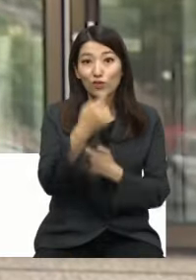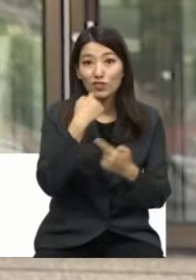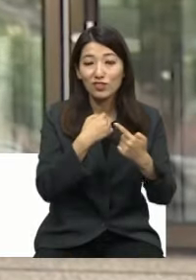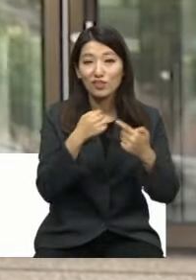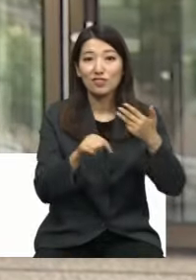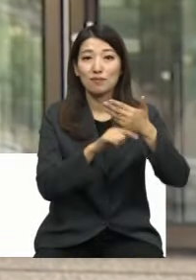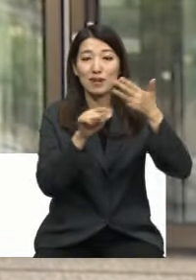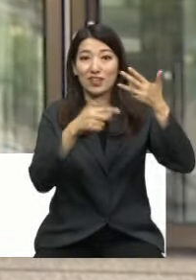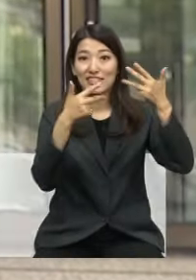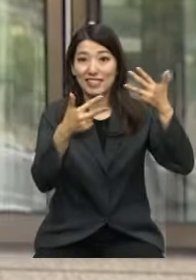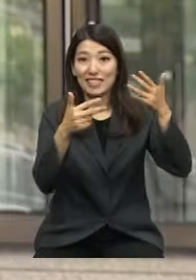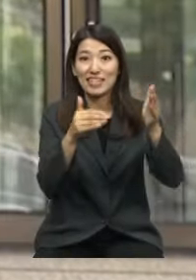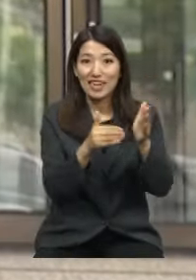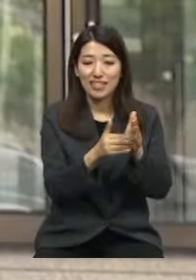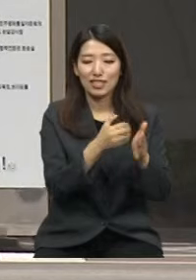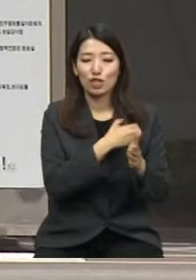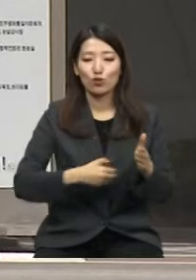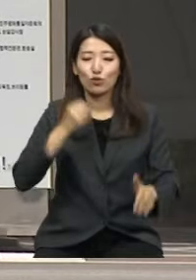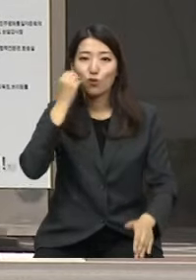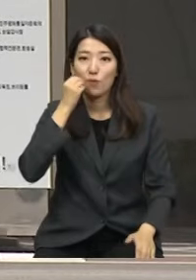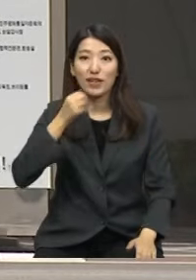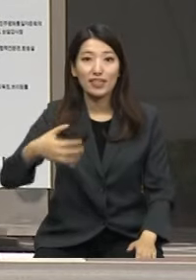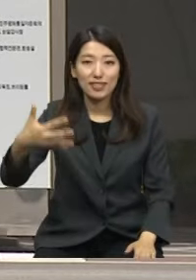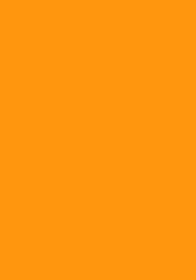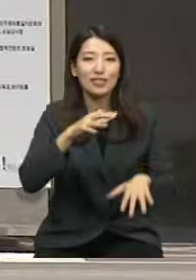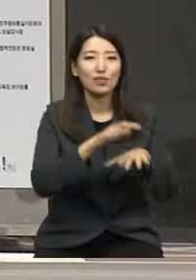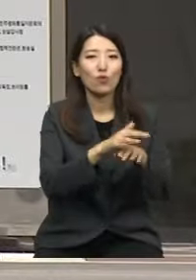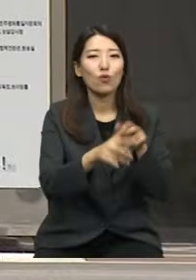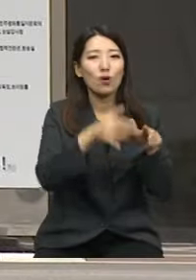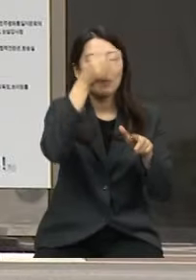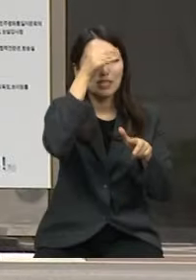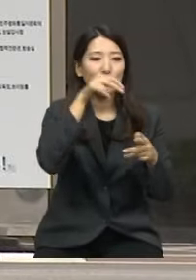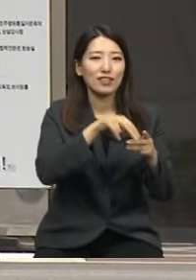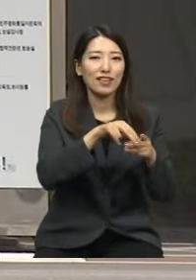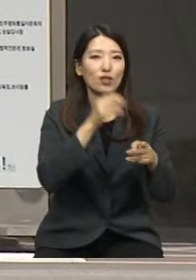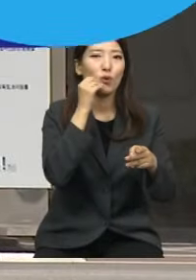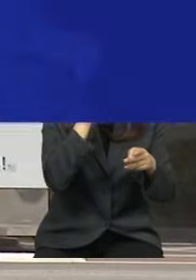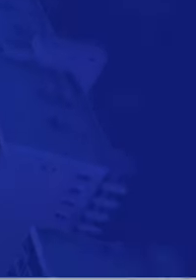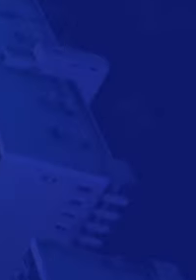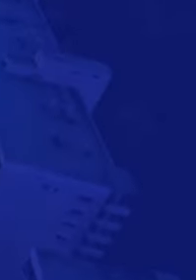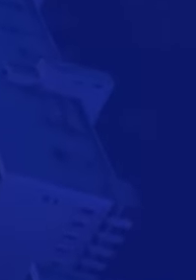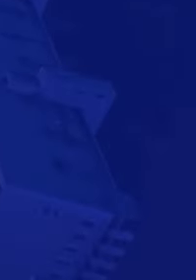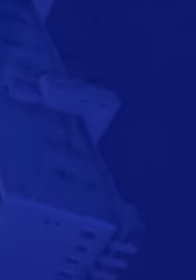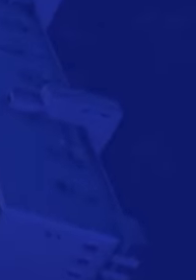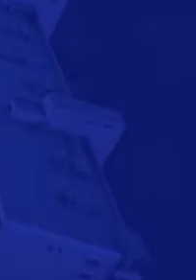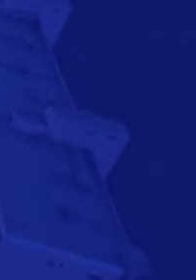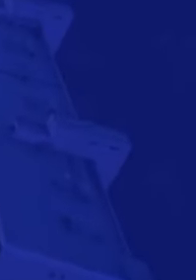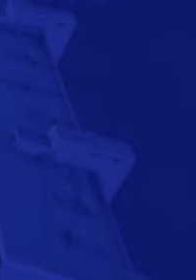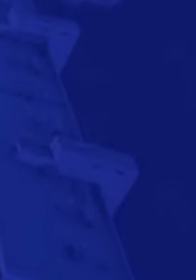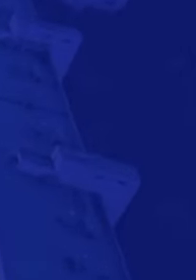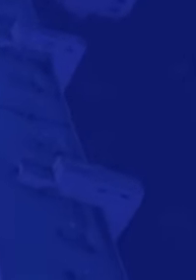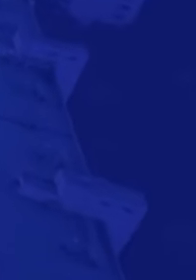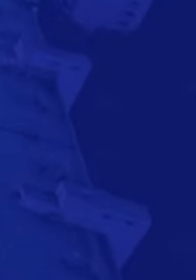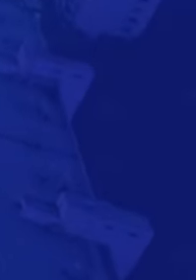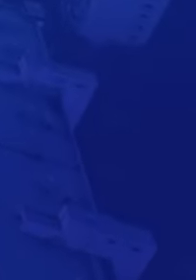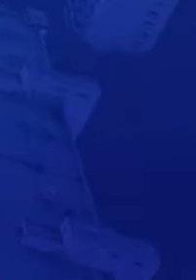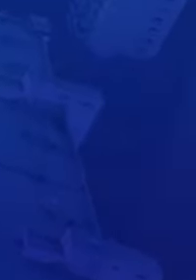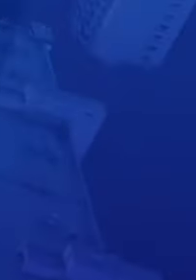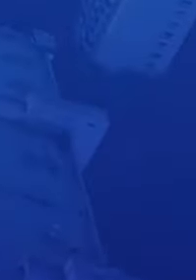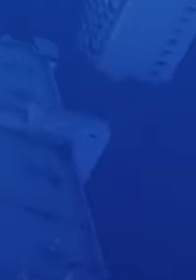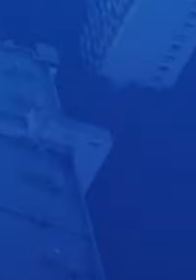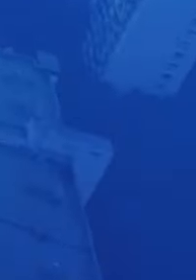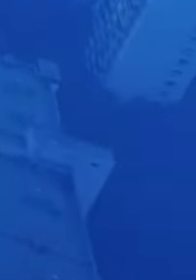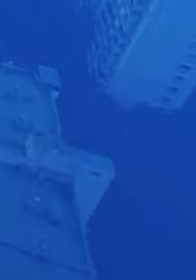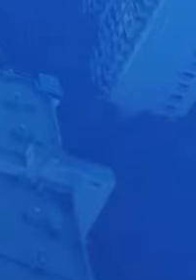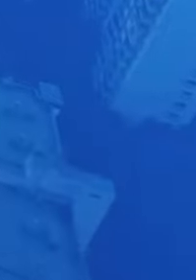7일까지 군청 홈페이지나 농업 기술센터 홈페이지를 통해 할 수 있습니다 l